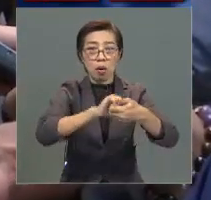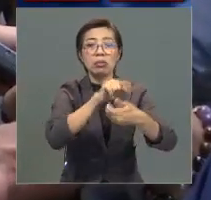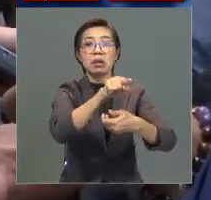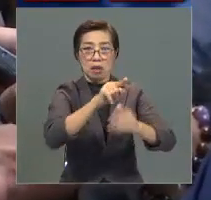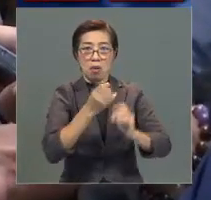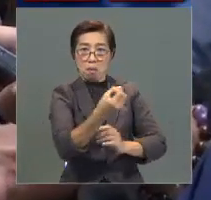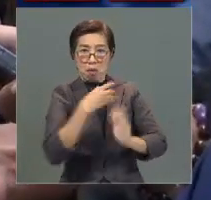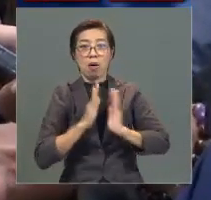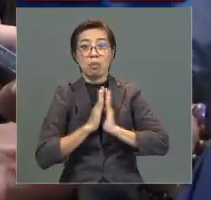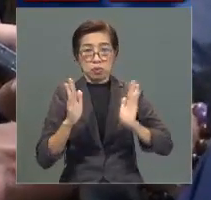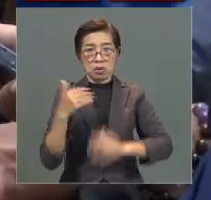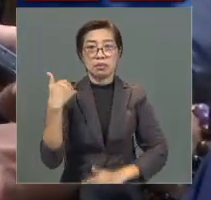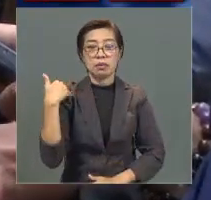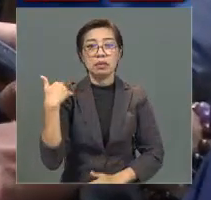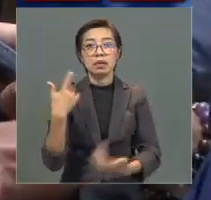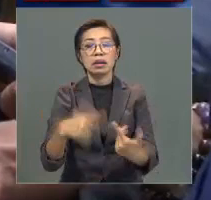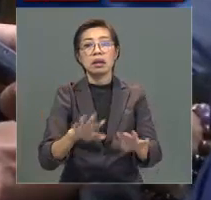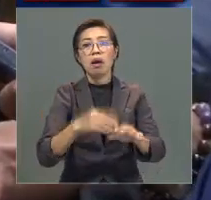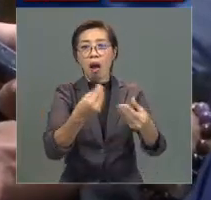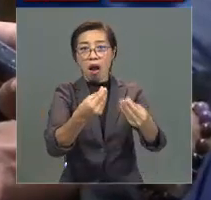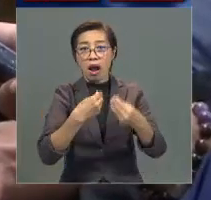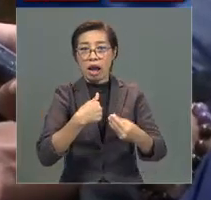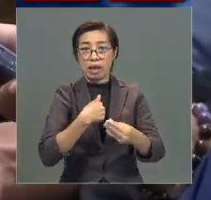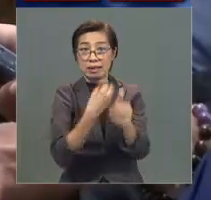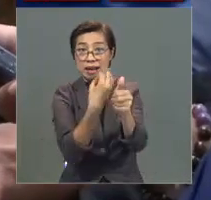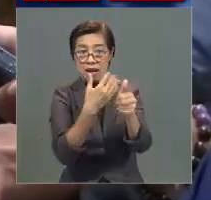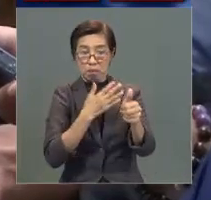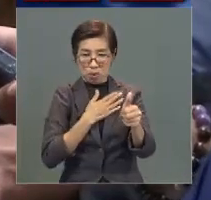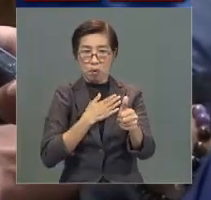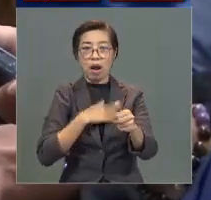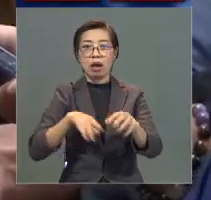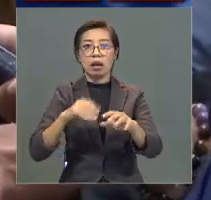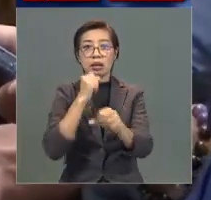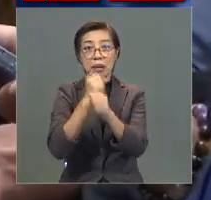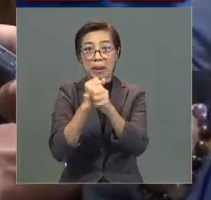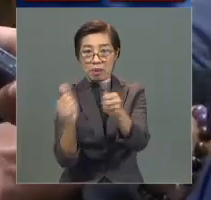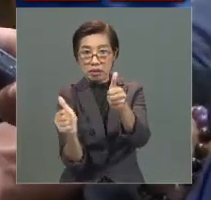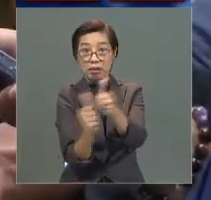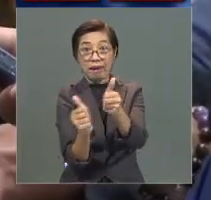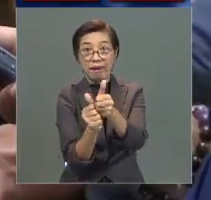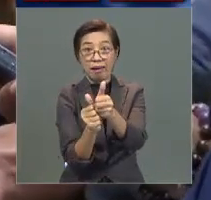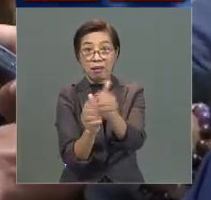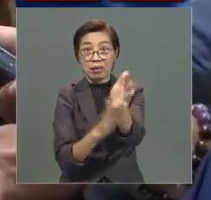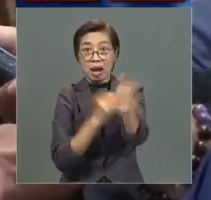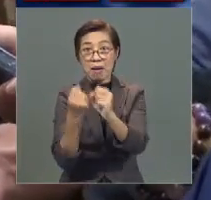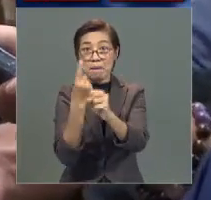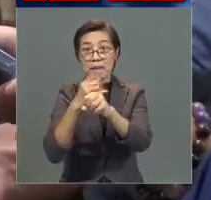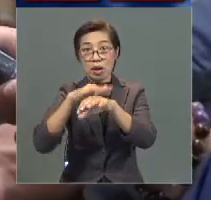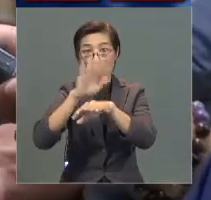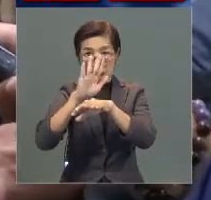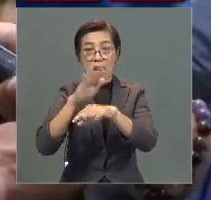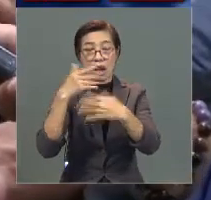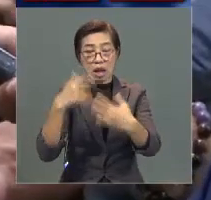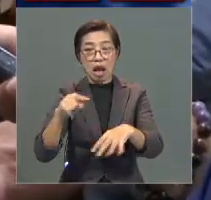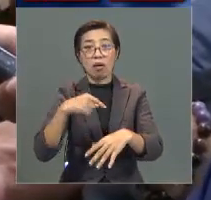แล้วก็ยังให้นะครับแนะนำให้ประสบการณ์จากที่ผมได้ทำงานมาเกินกว่า1ปีในกระทรวงการค